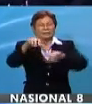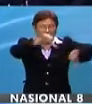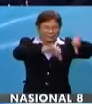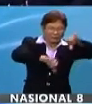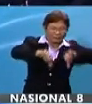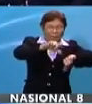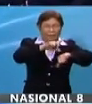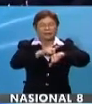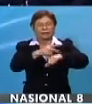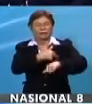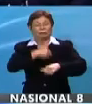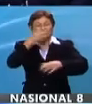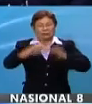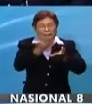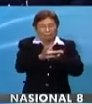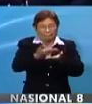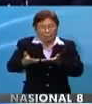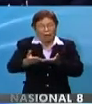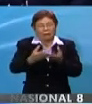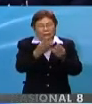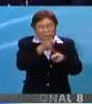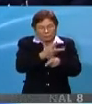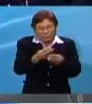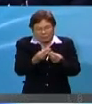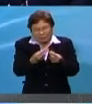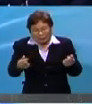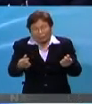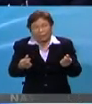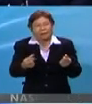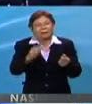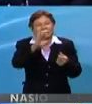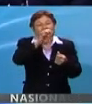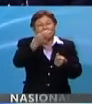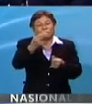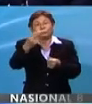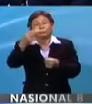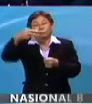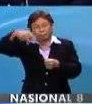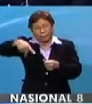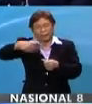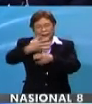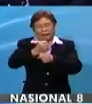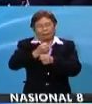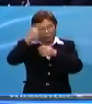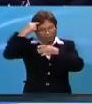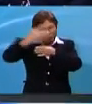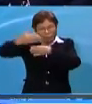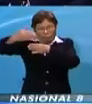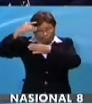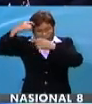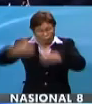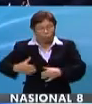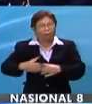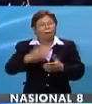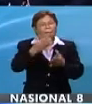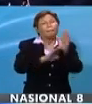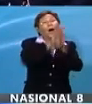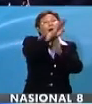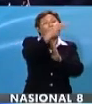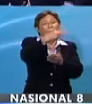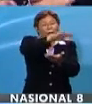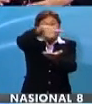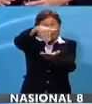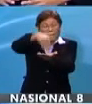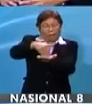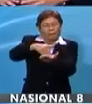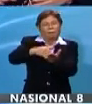cadangan pembelian simpanan tanah Eagle High Plantations EHP dapat dimutamatkan. Pembangunan hub berkenaan bukan sahaja memberi